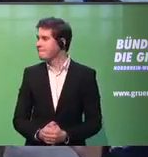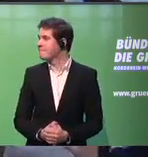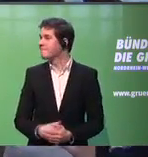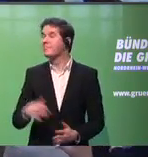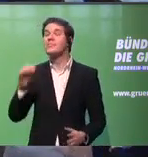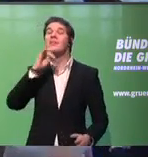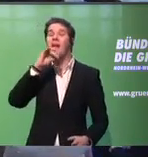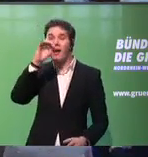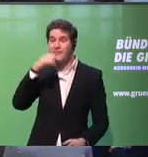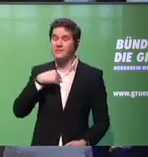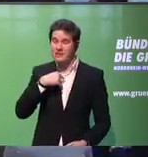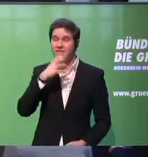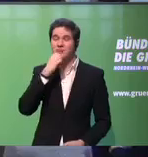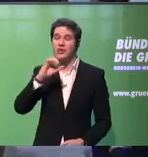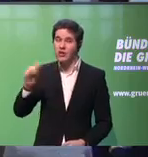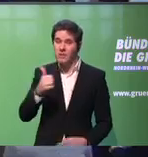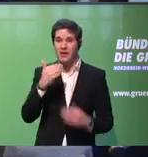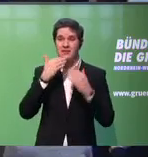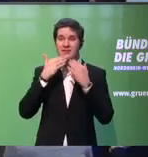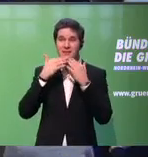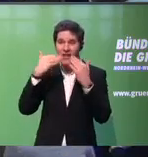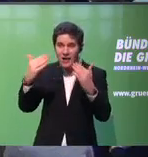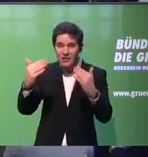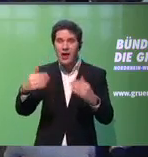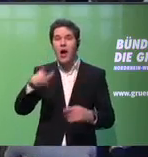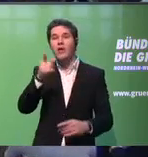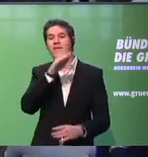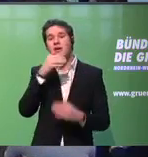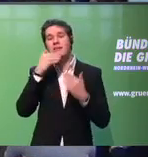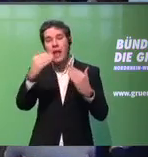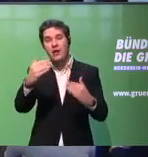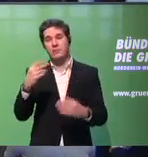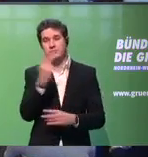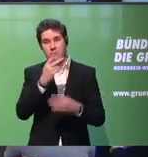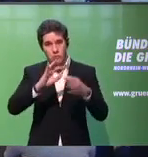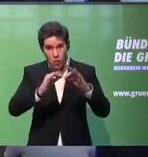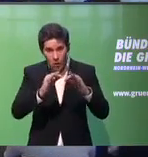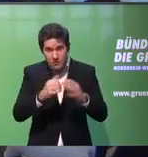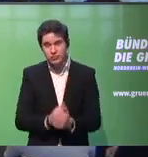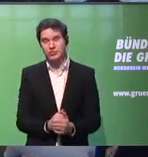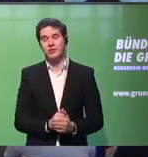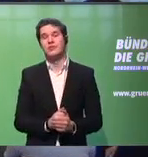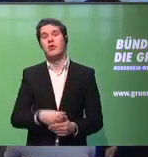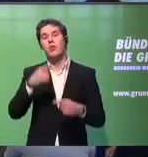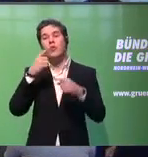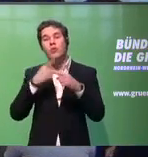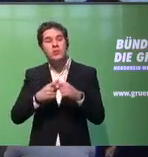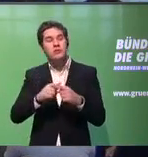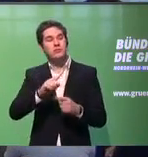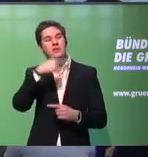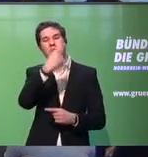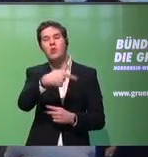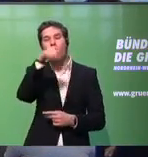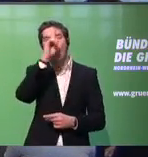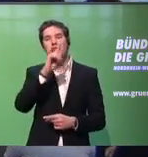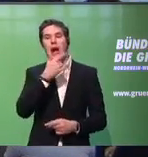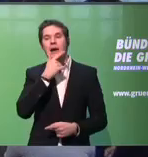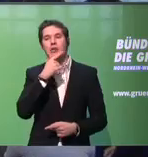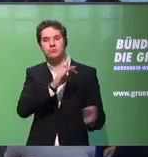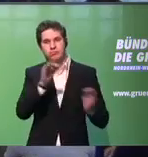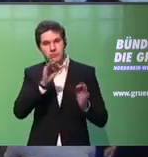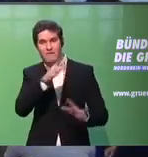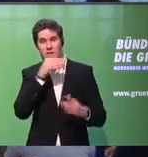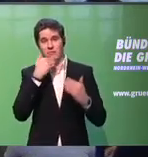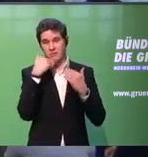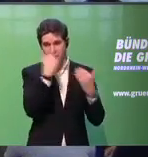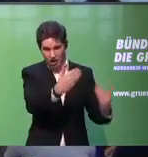ein Abschlussdank. Ich bitte euch auch nochmal unsere Gebärdendolmetscher und natürlich unsere Deutsch-Englisch-Dolmetscher hier mit